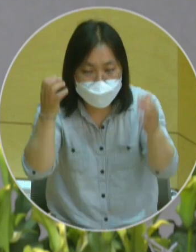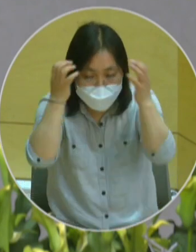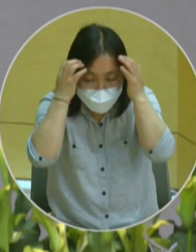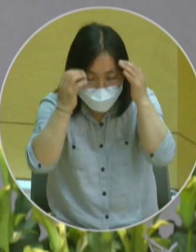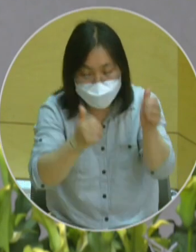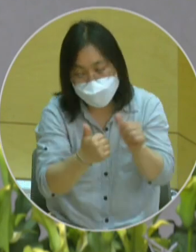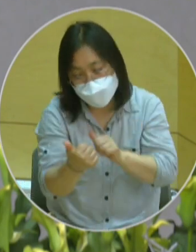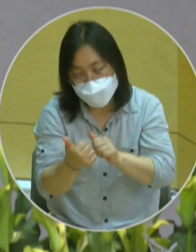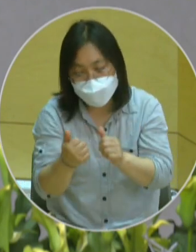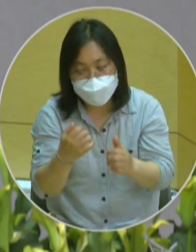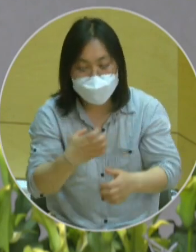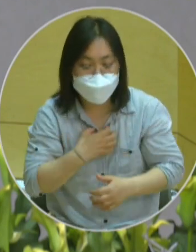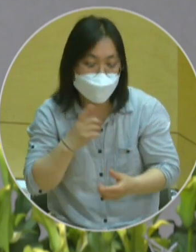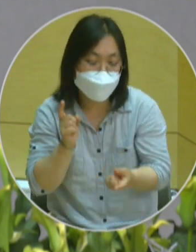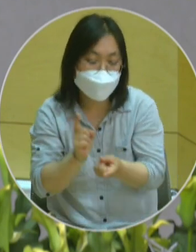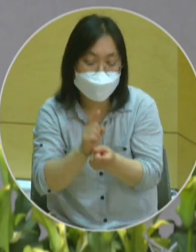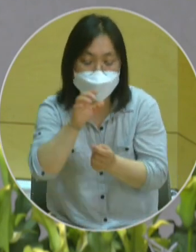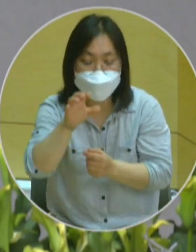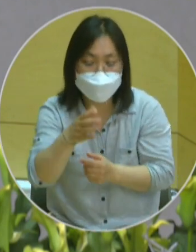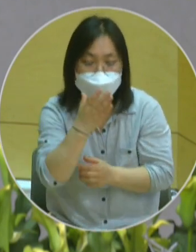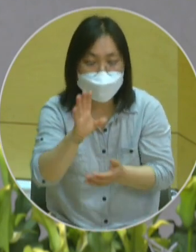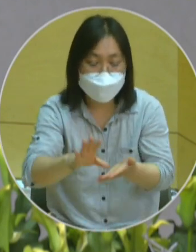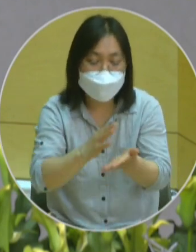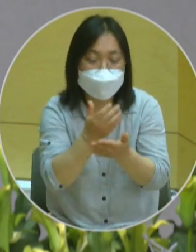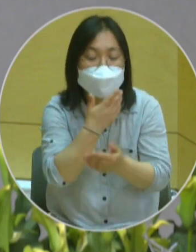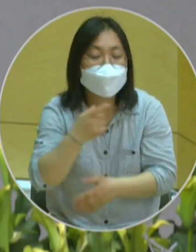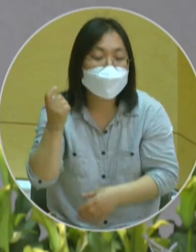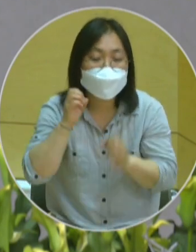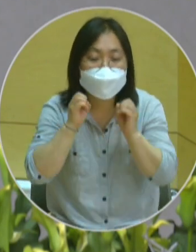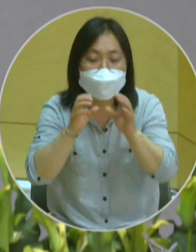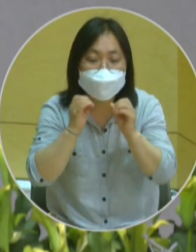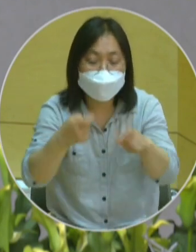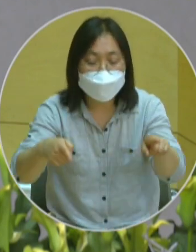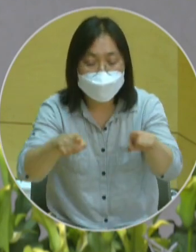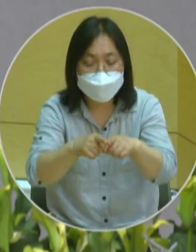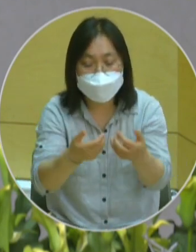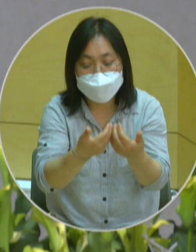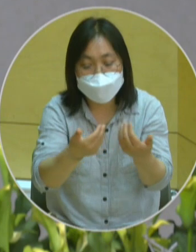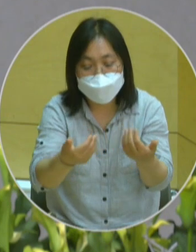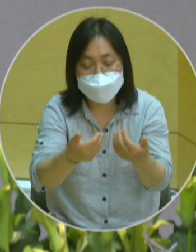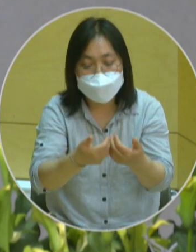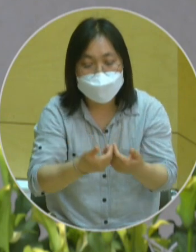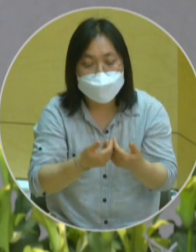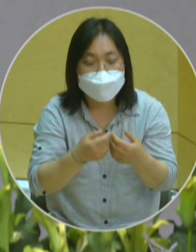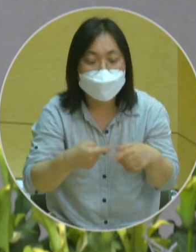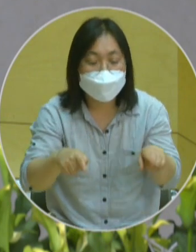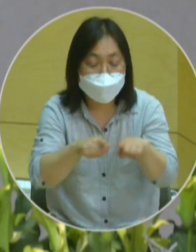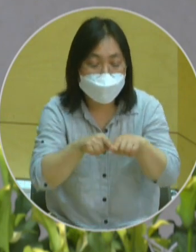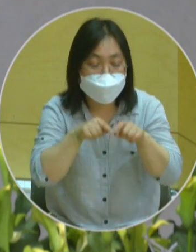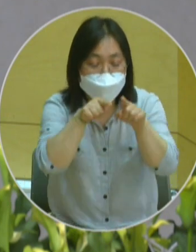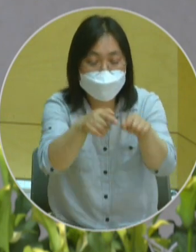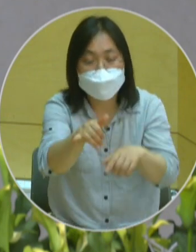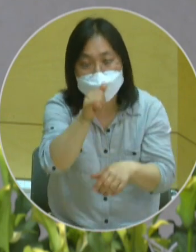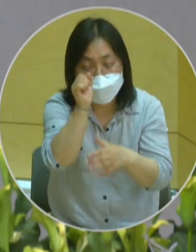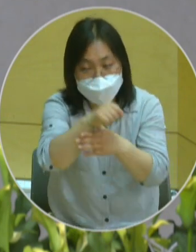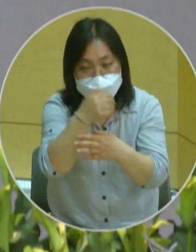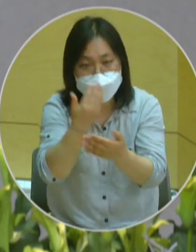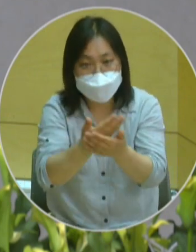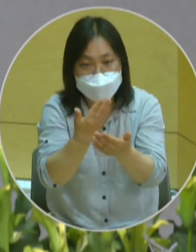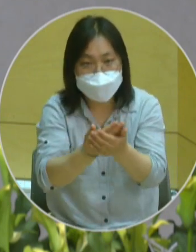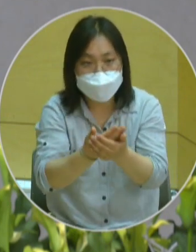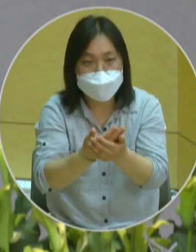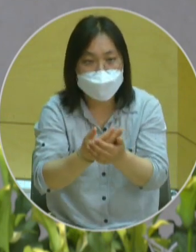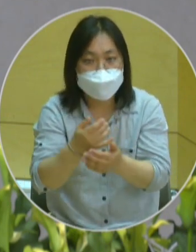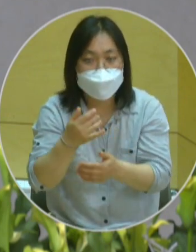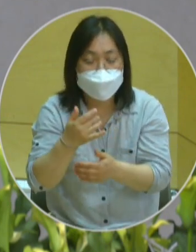죽음의 위험이 있을지 모르는 곳으로 그리스도의 복음이 전해질 수 있도록 함께 떠나게 허락해 주십시오. 허락이